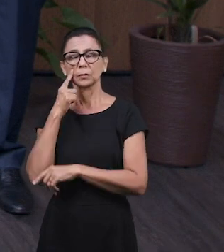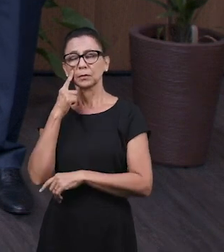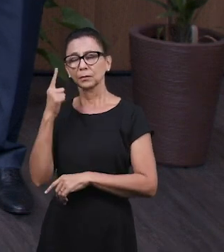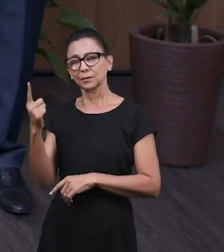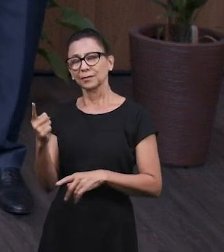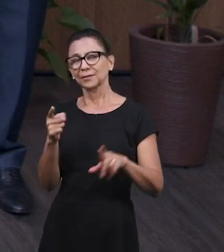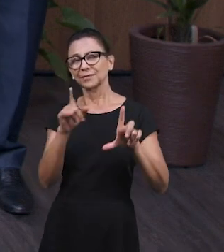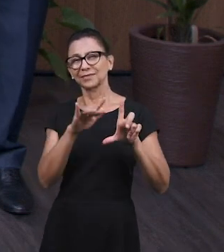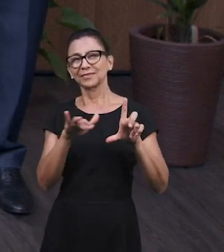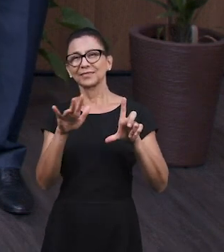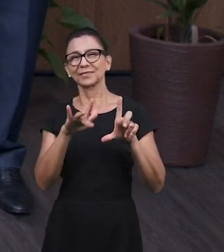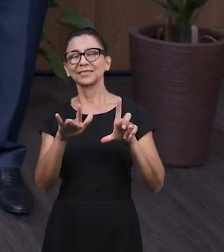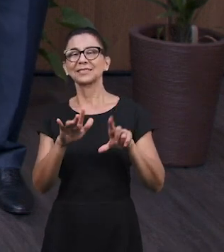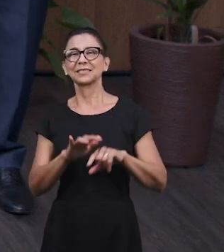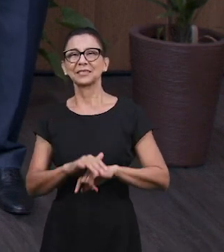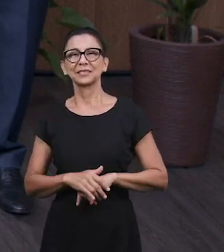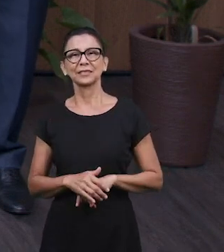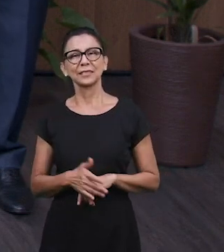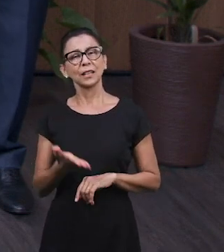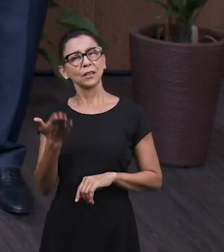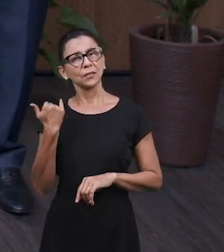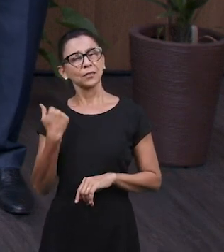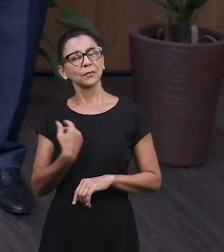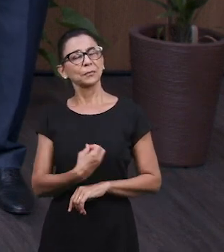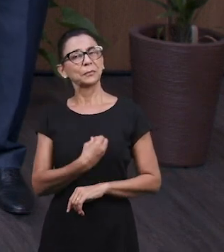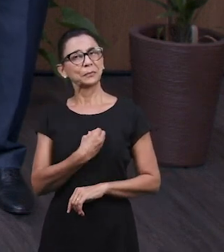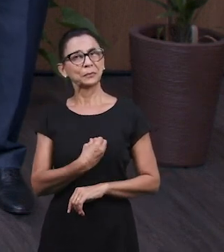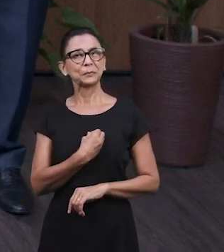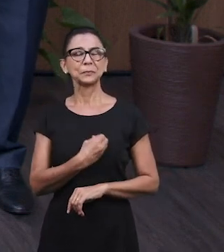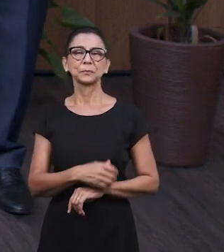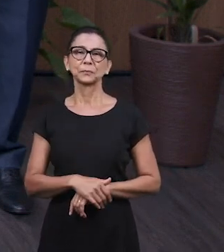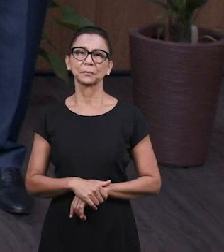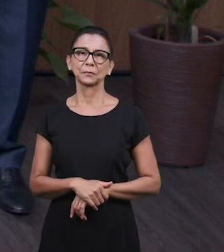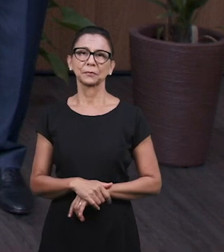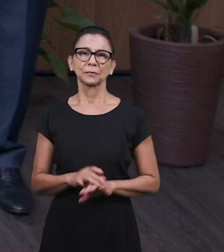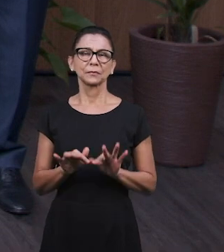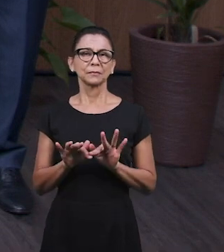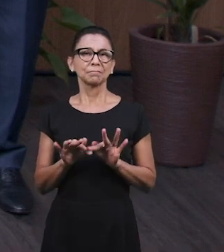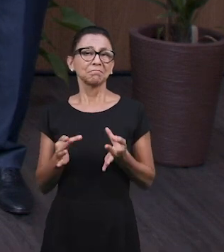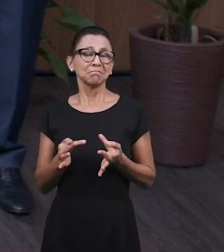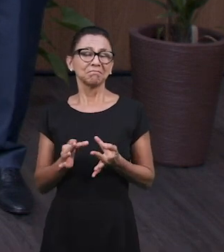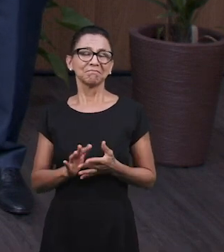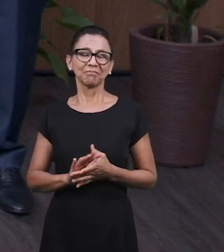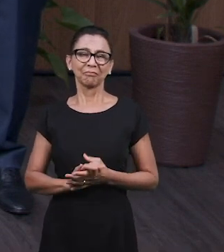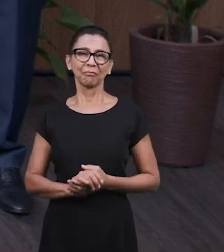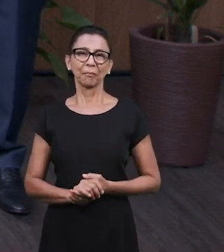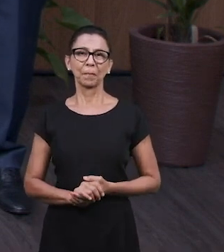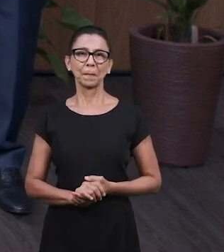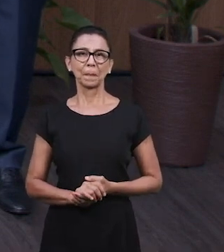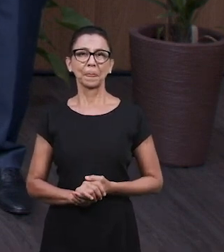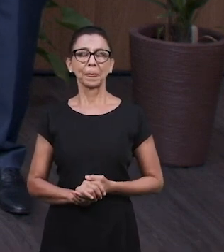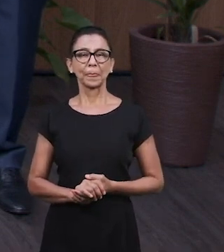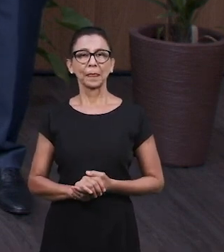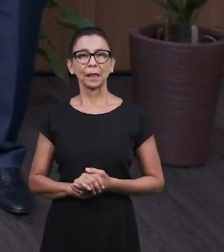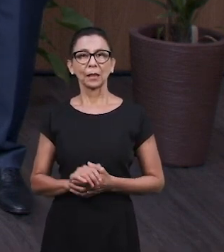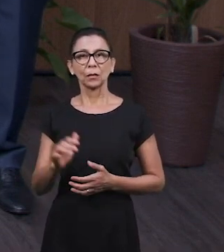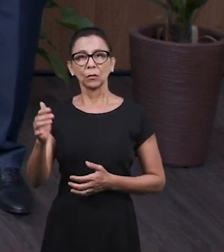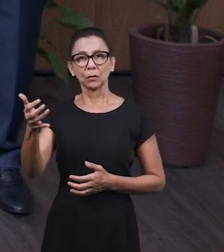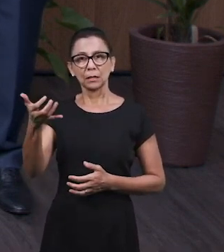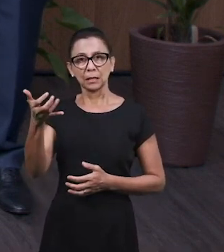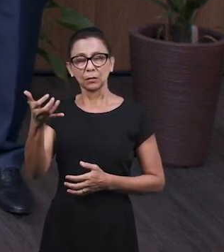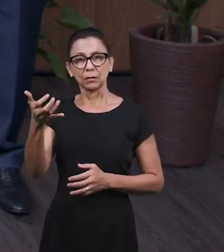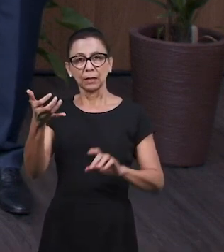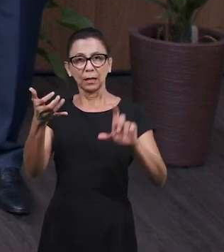a à l'écran un QR code. Il est très simple de participer. Il suffit d'ouvrir l'appareil photo de